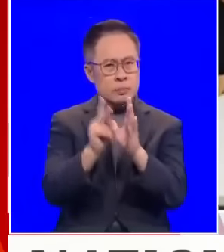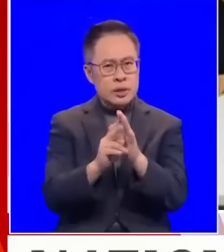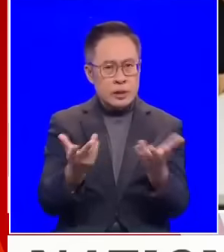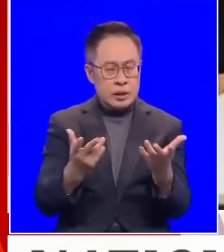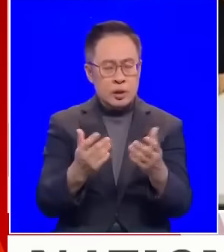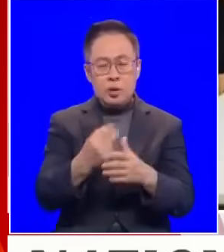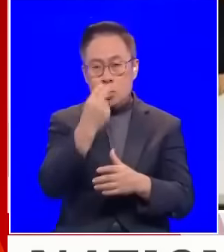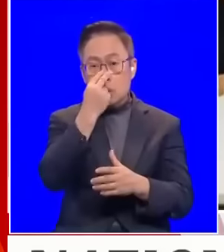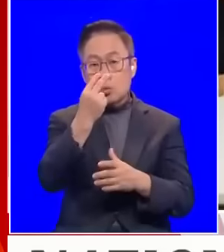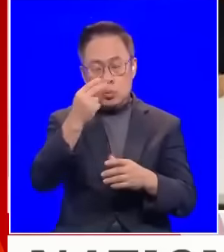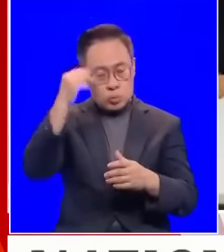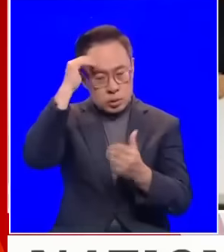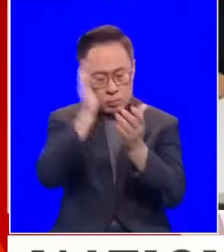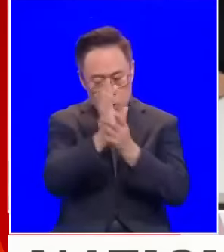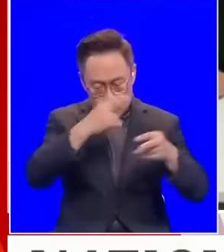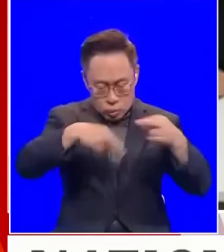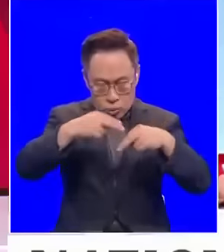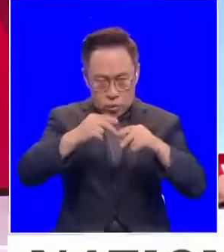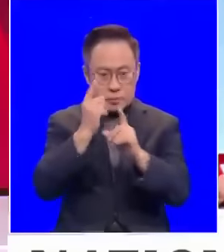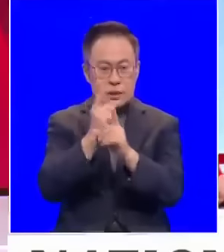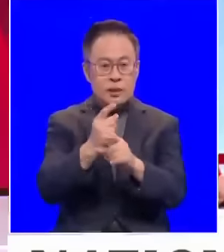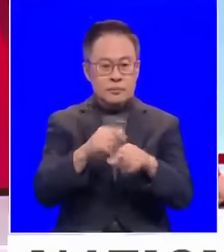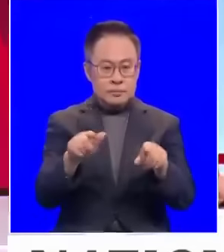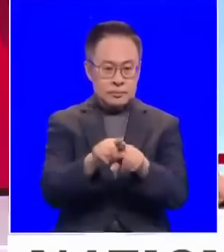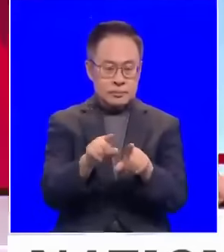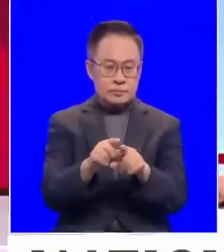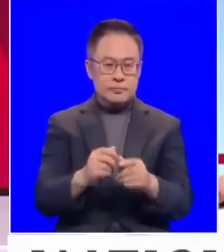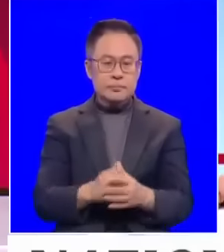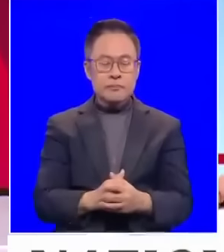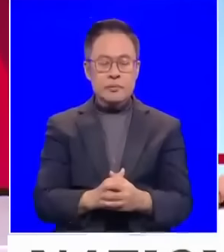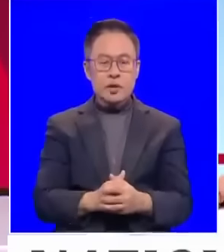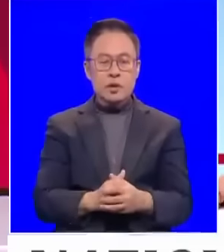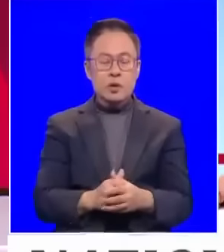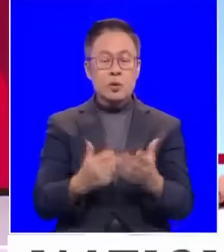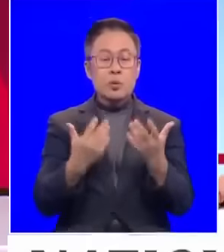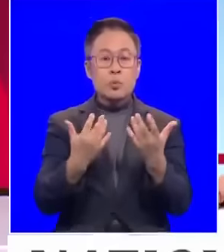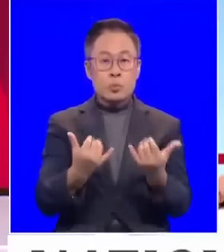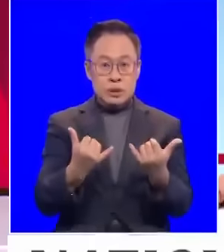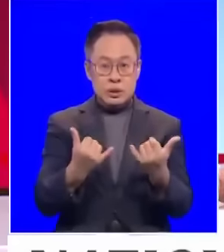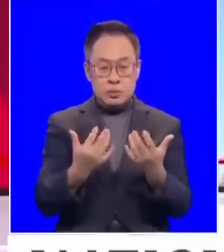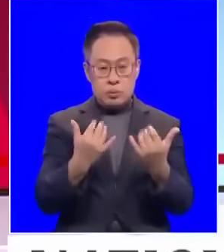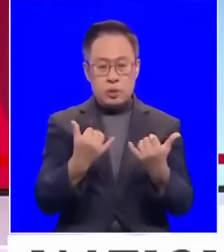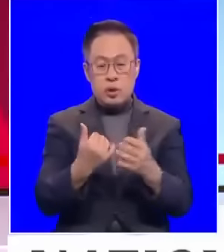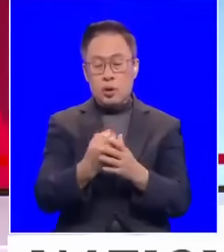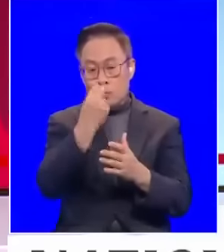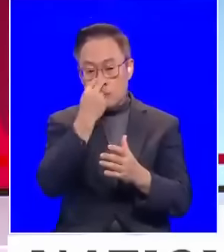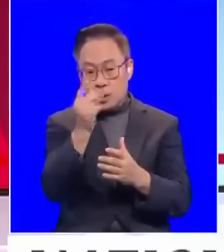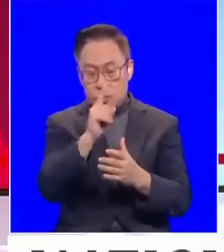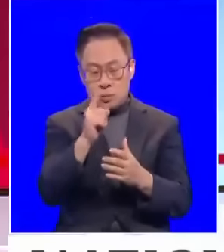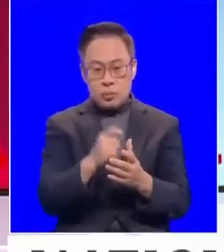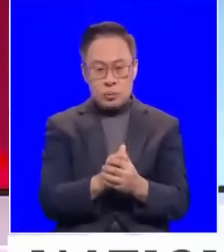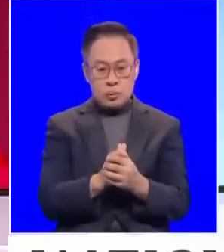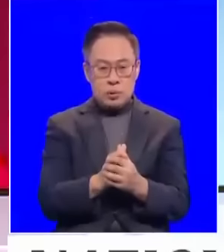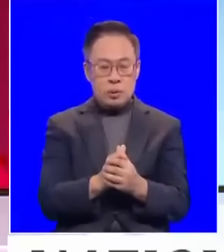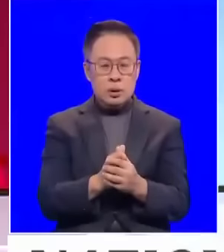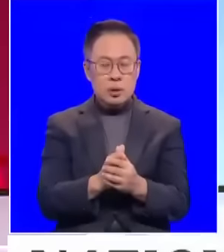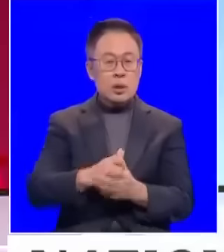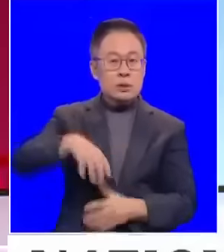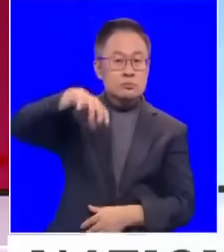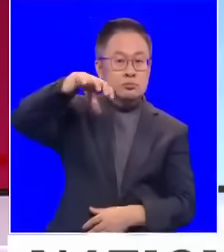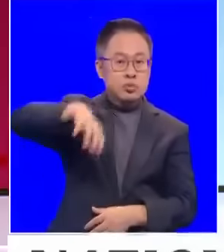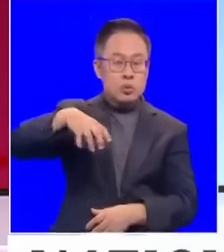ไรก็เดี๋ยวก็ต้องให้เจ้าหน้าที่ดำเนินการกันไปนะคะส่วนวันนี้เราจะพาคุณผู้ชมไปดูบรรยากาศที่ทัณฑสถานหญิง